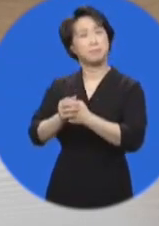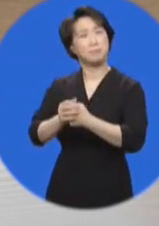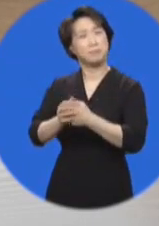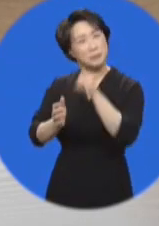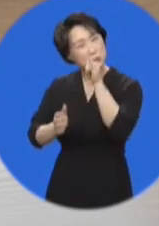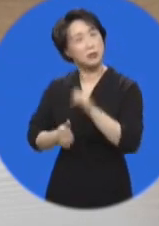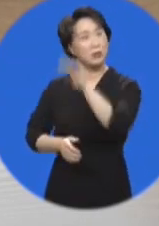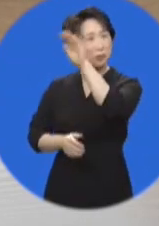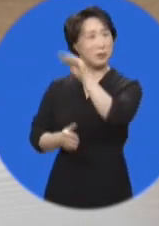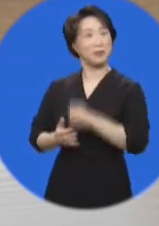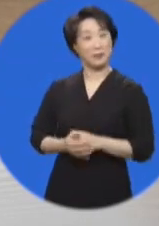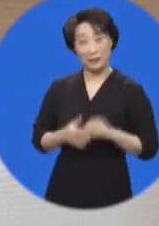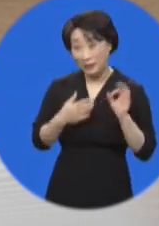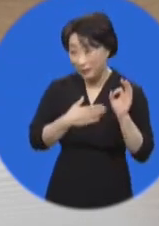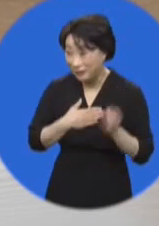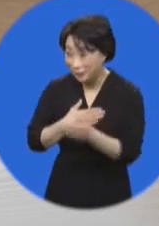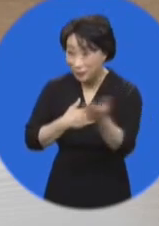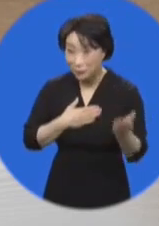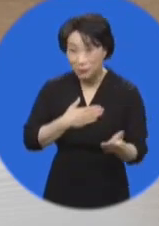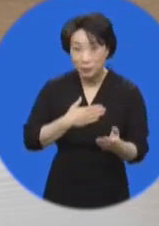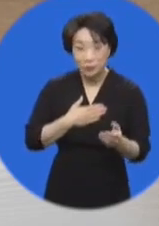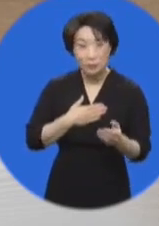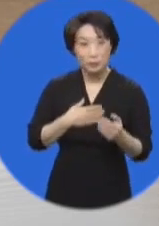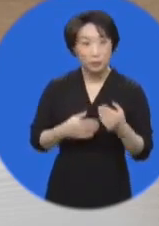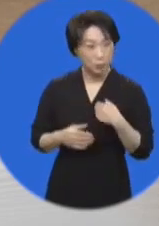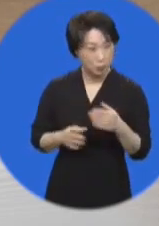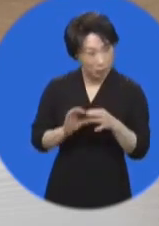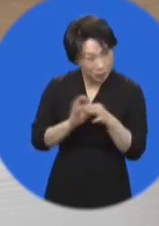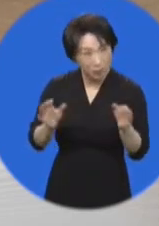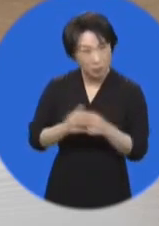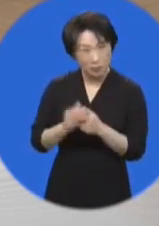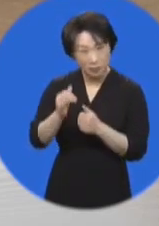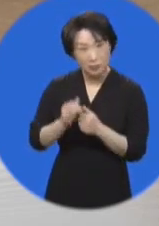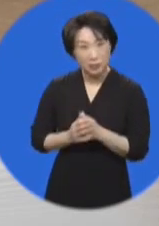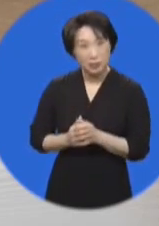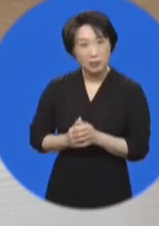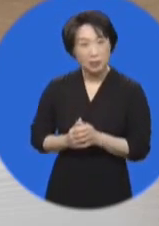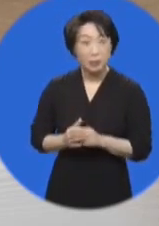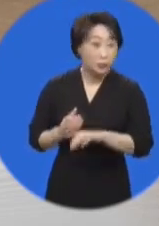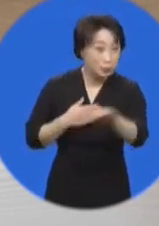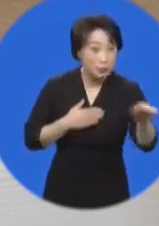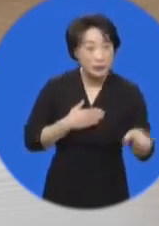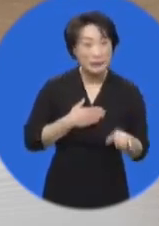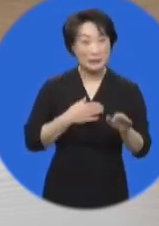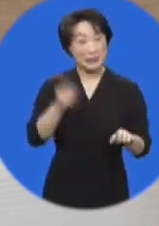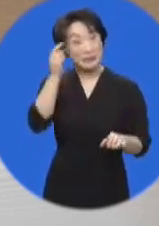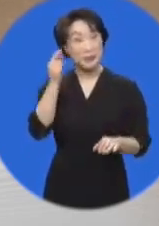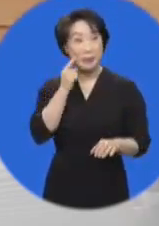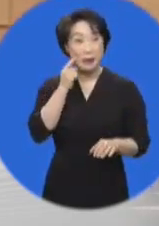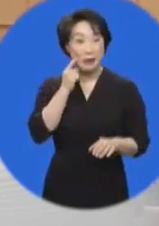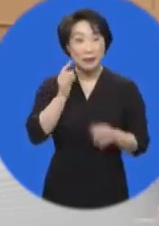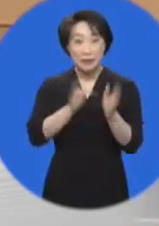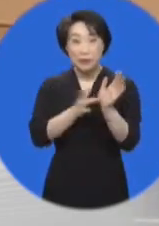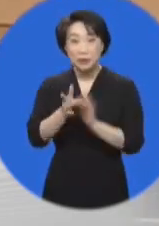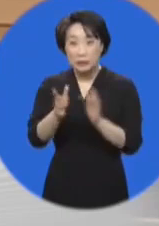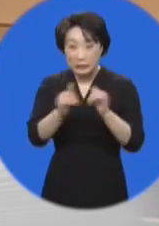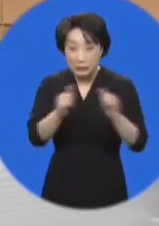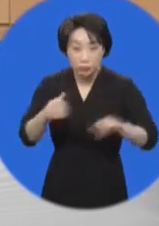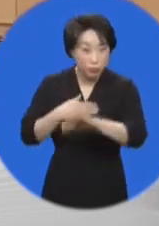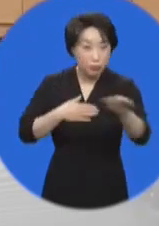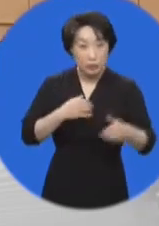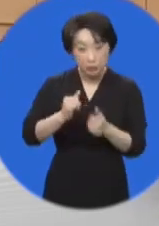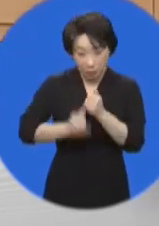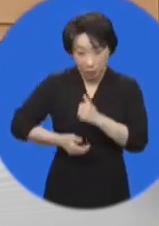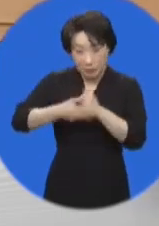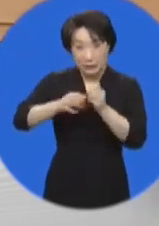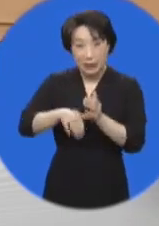말인지 이해가 되십니까? 상관없어. 응? 우리는 보세요. 예수님의 인류를 섬긴